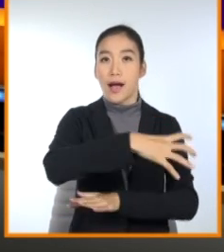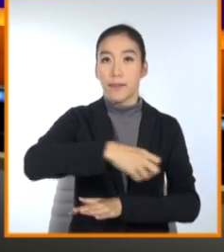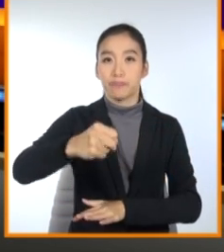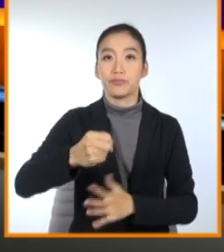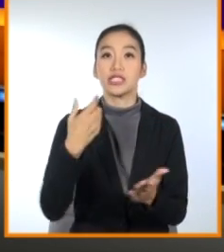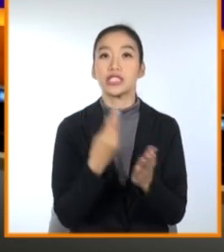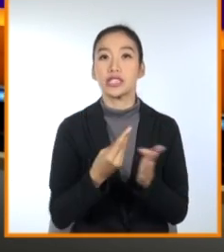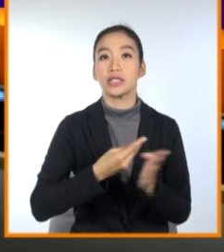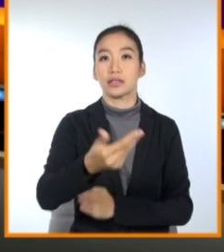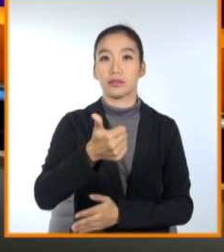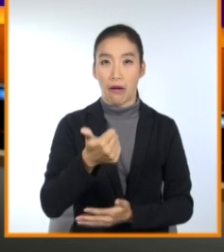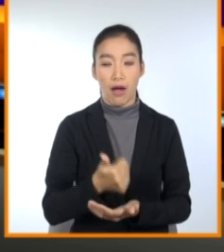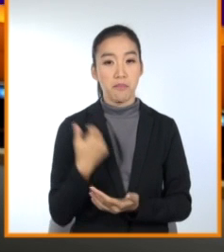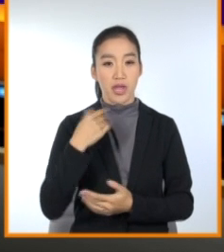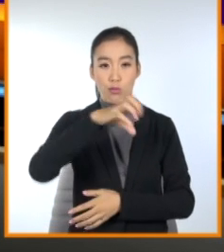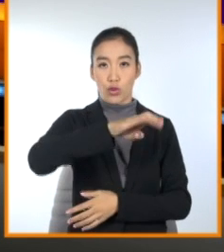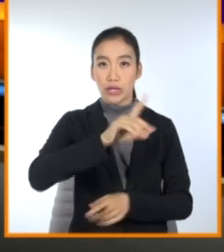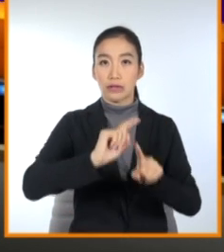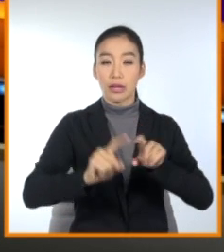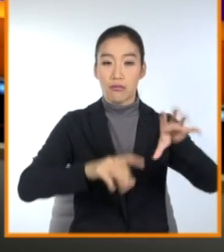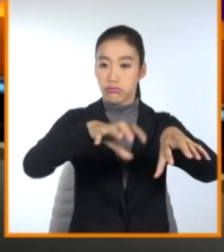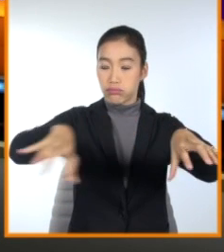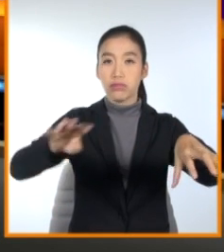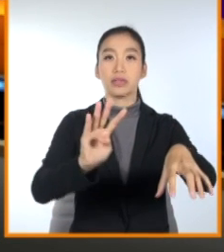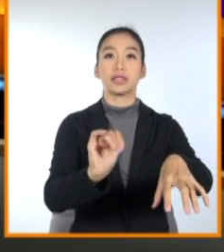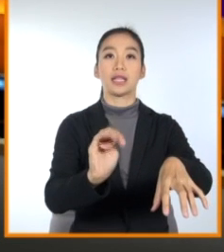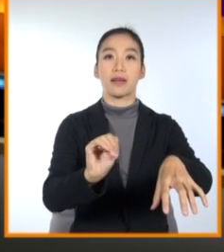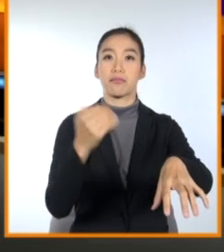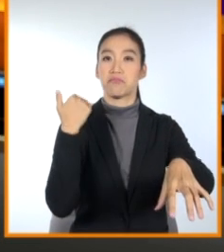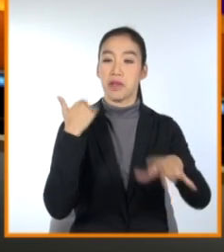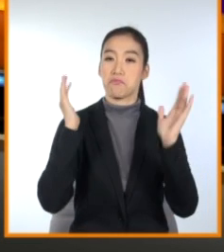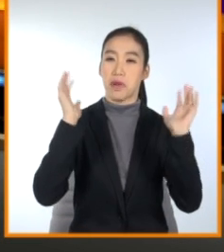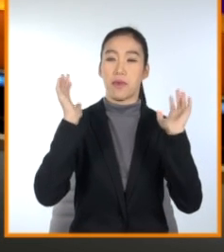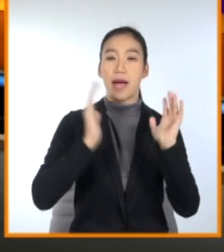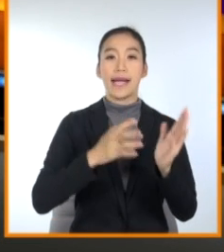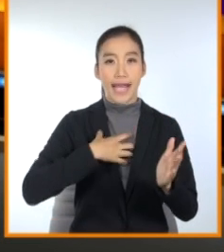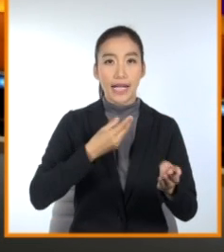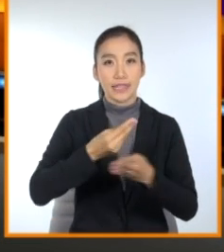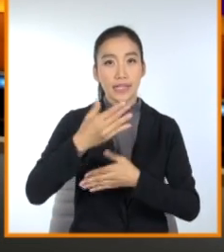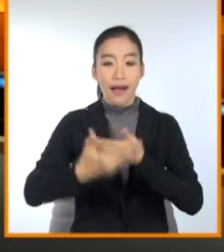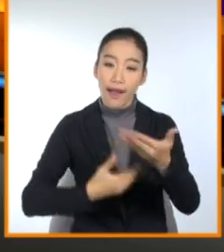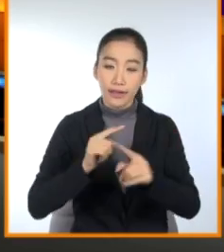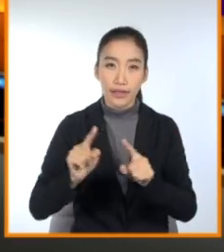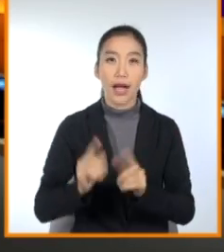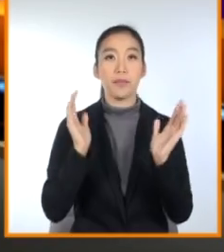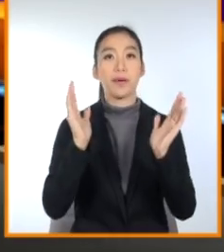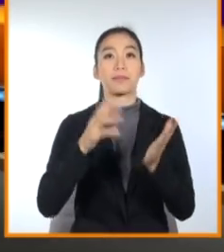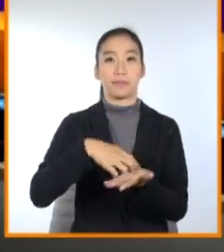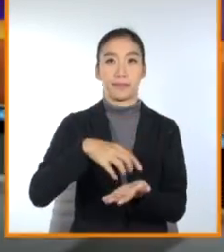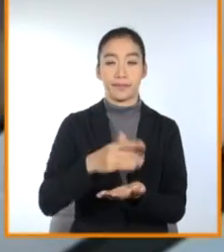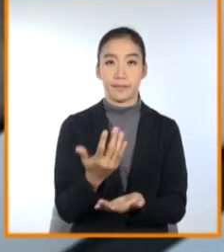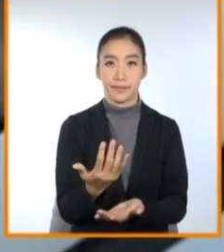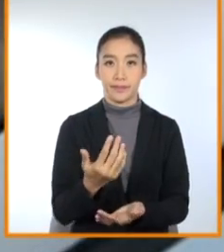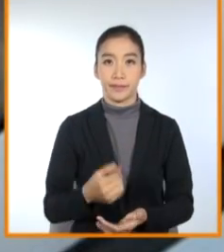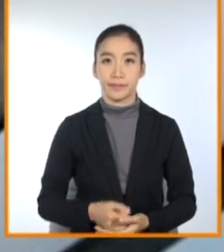ยักษ์หูกว่า40แห่งแล้วก็มีหลากหลายรูปแบบในการนำเสนอเพื่อซื้อขายสินทรัพย์ติดตามพร้อมกันในรายงานชิ้นนี้ค่ะ